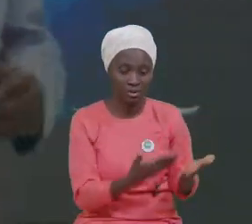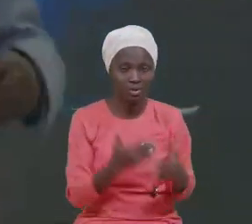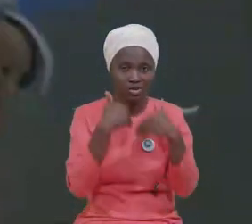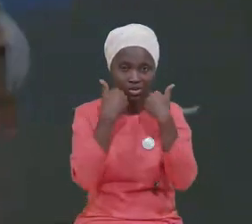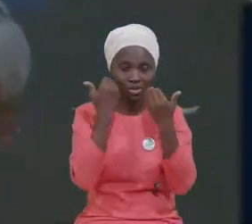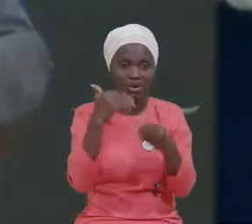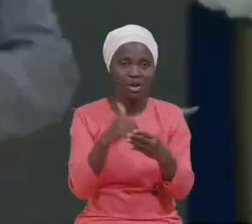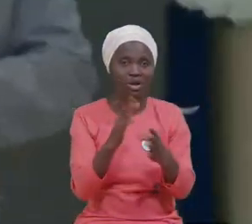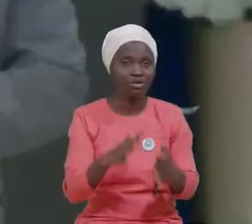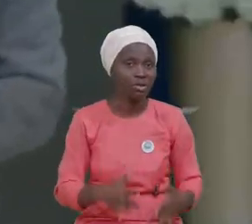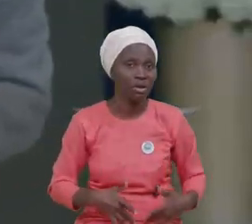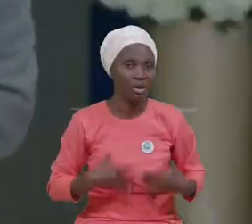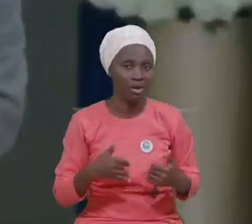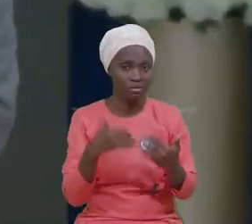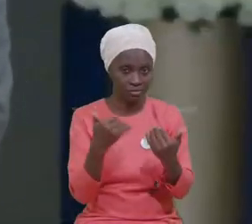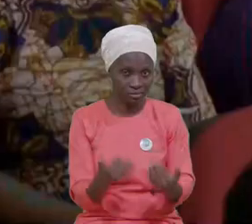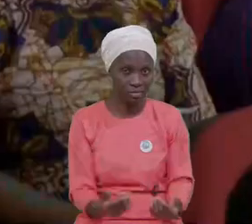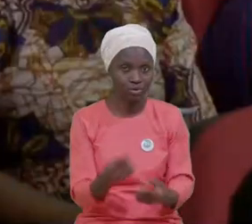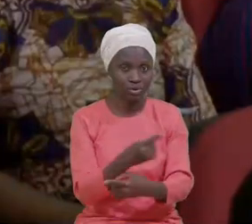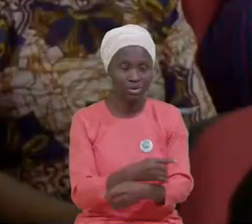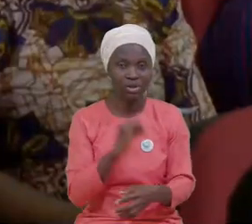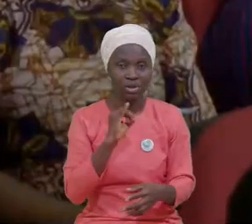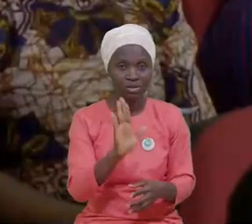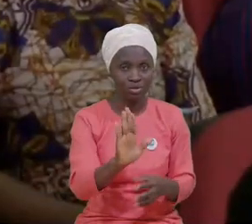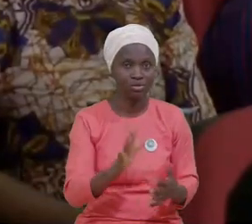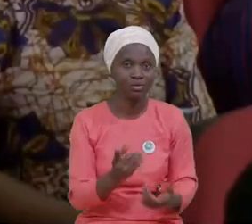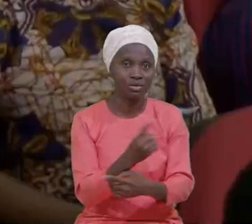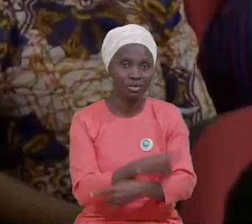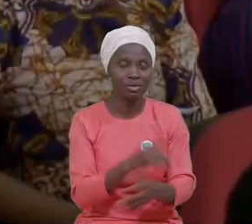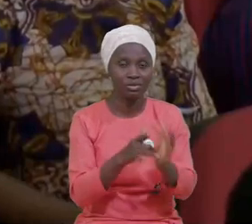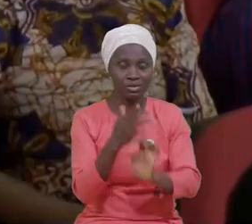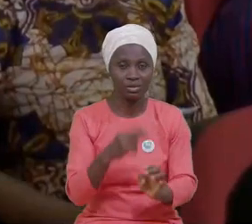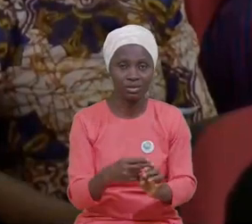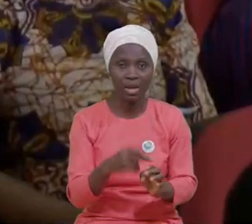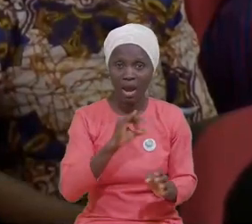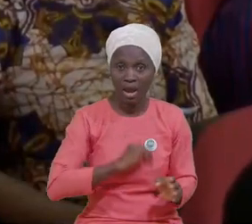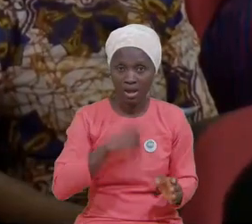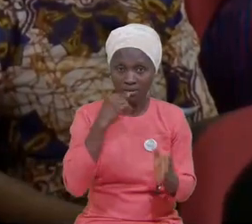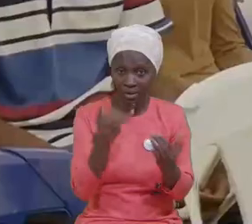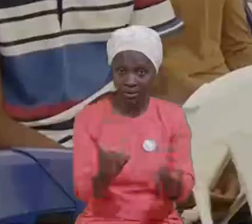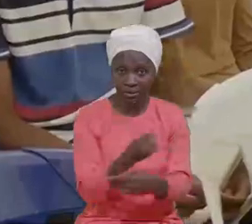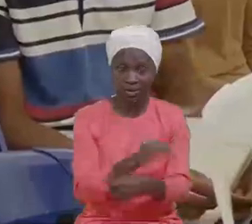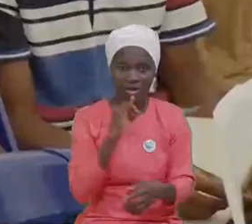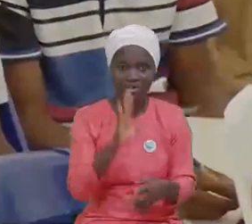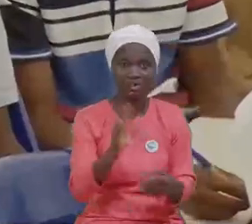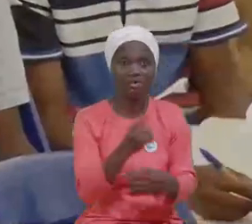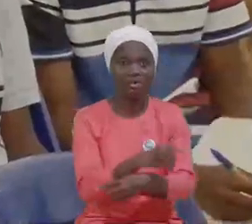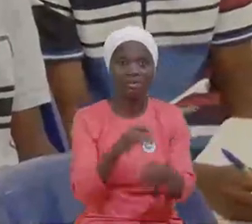honte dans ta vie. Aujourd'hui, c'est ton jour. J'ai dit aujourd'hui, c'est ton